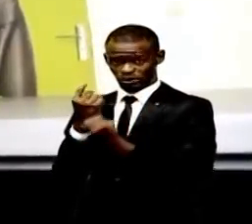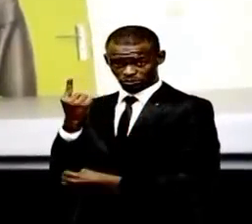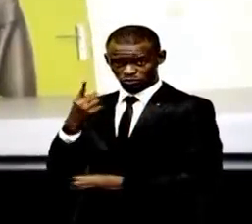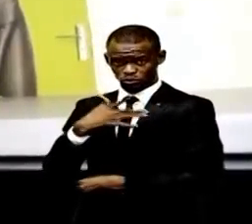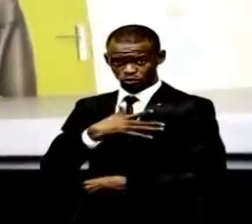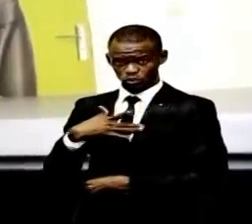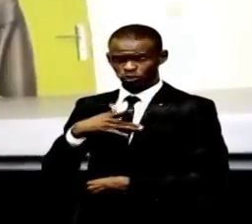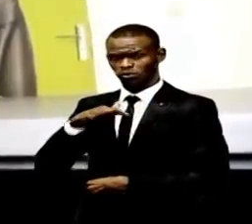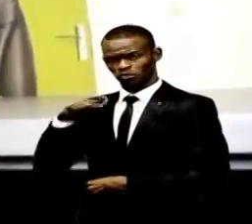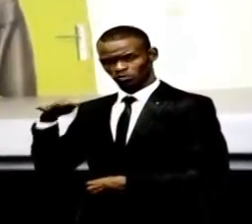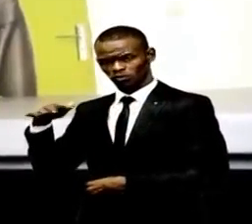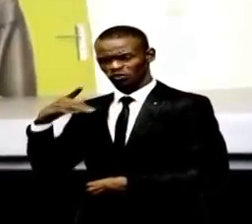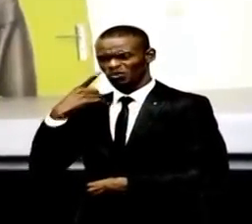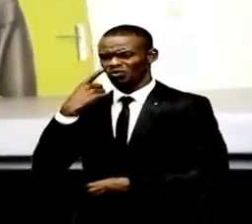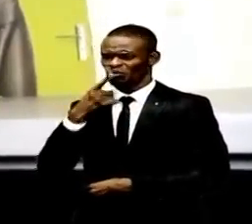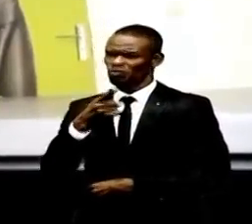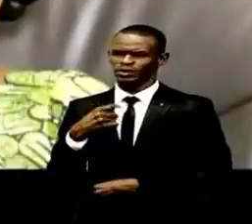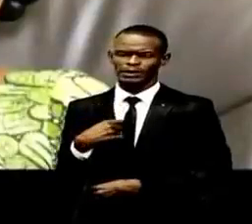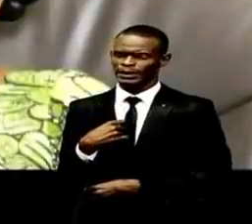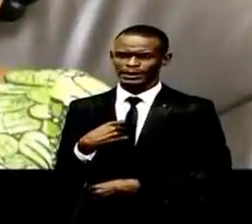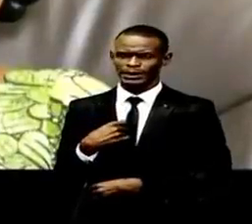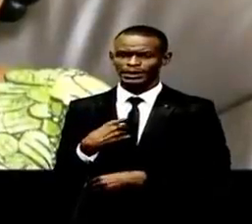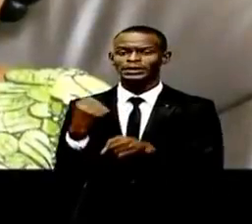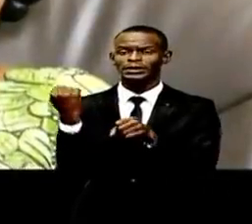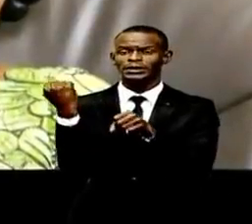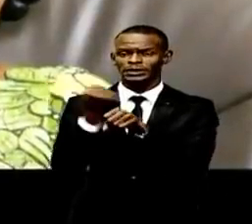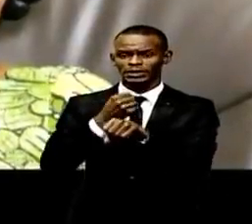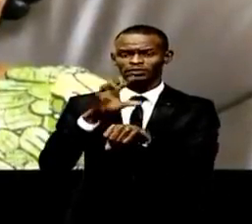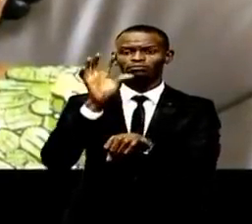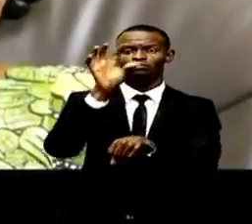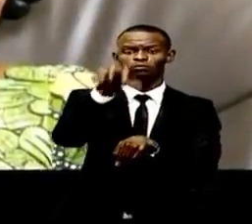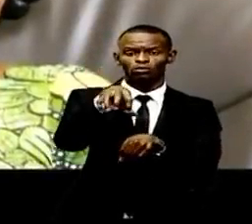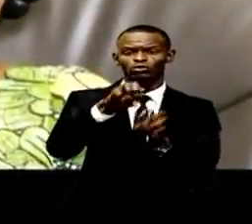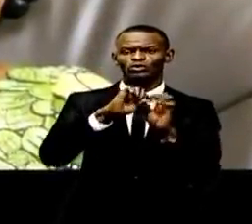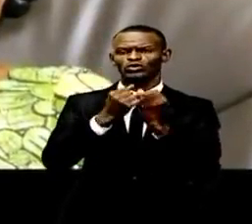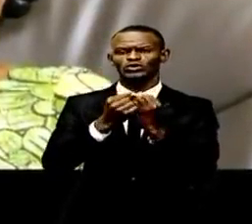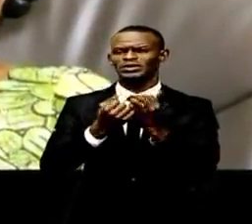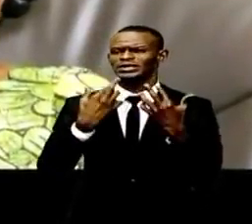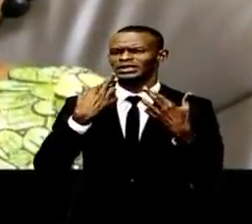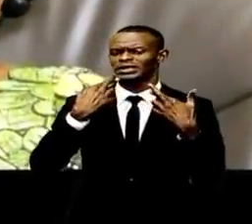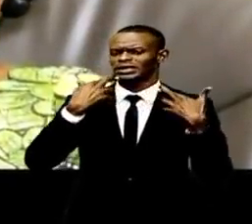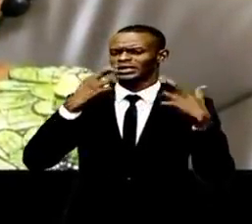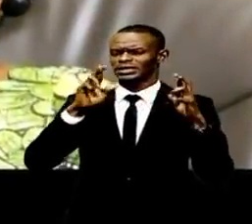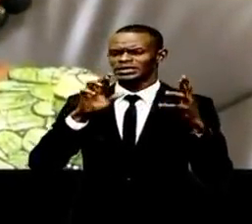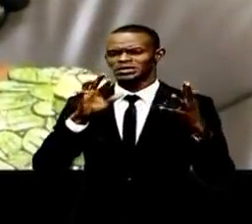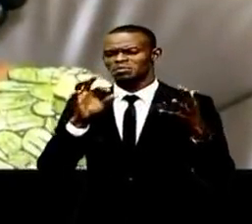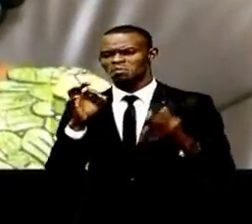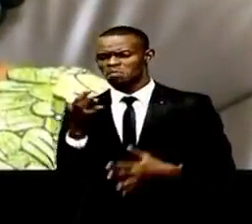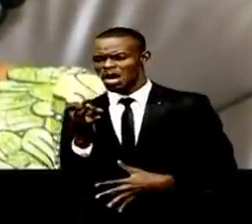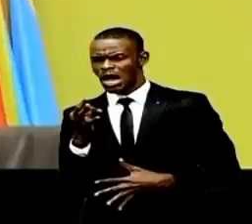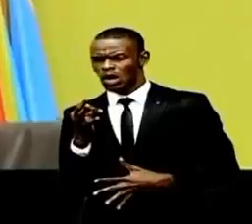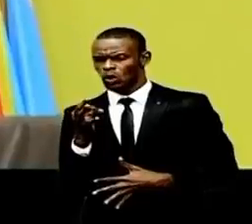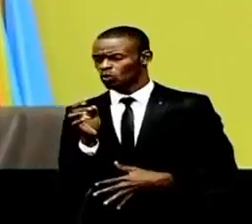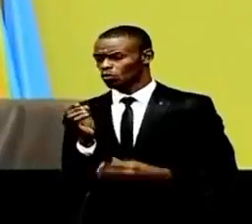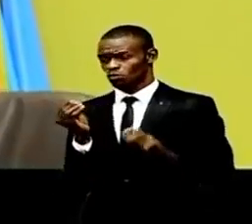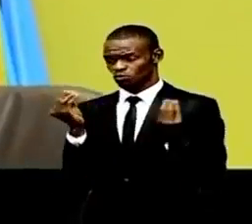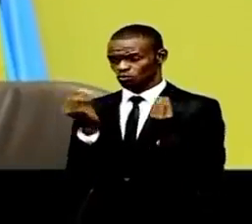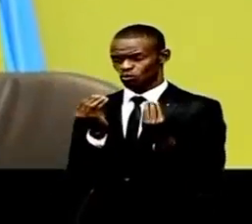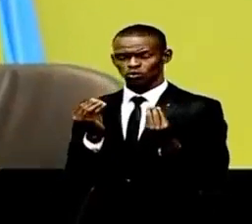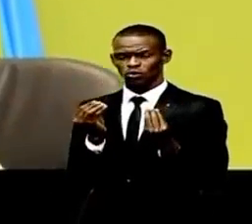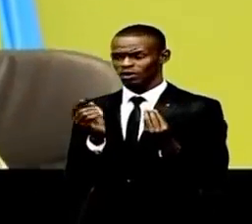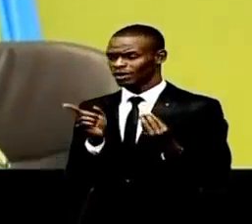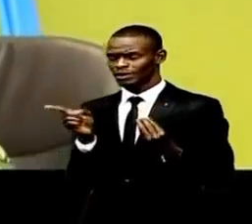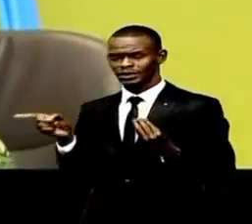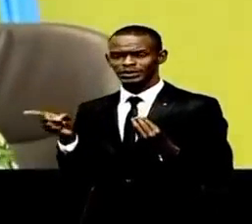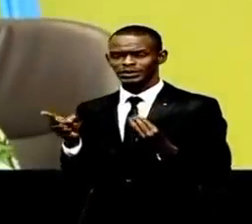abouti au constat des défaillances sur le plan technique, financier et organisationnel. Ces dernières ne lui ont pas permis de